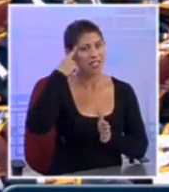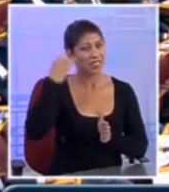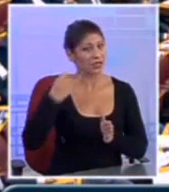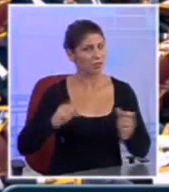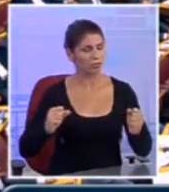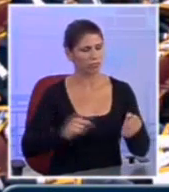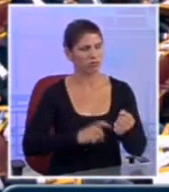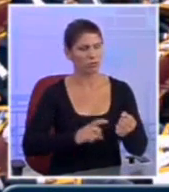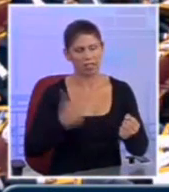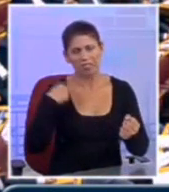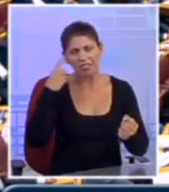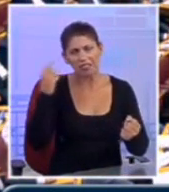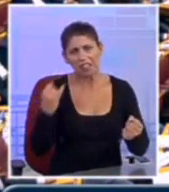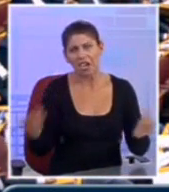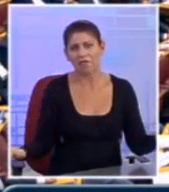εκνευρισμό, ειλικρινώς.